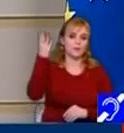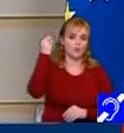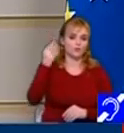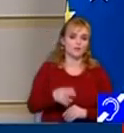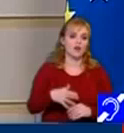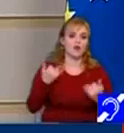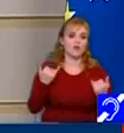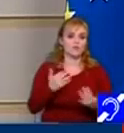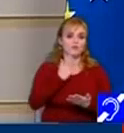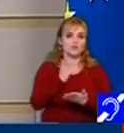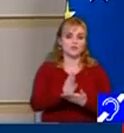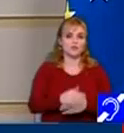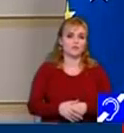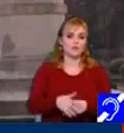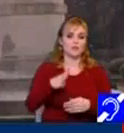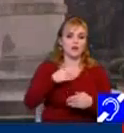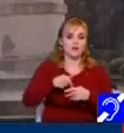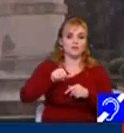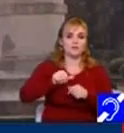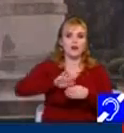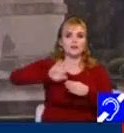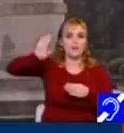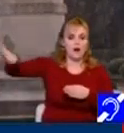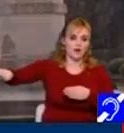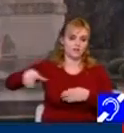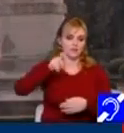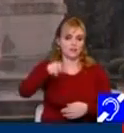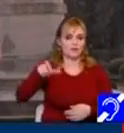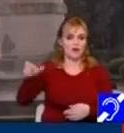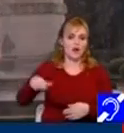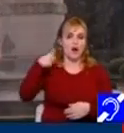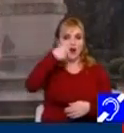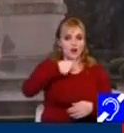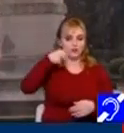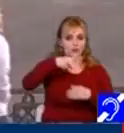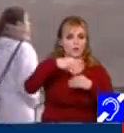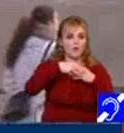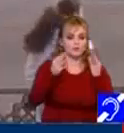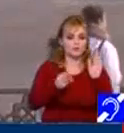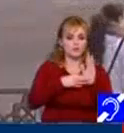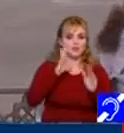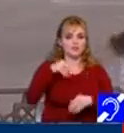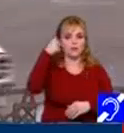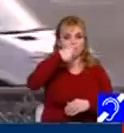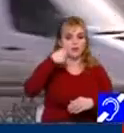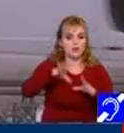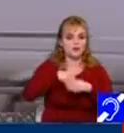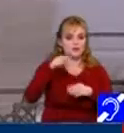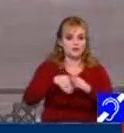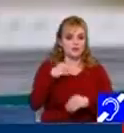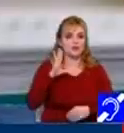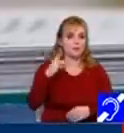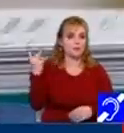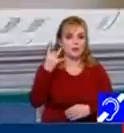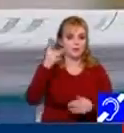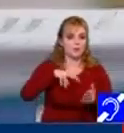suntem ca niciodată mai departe de cetățeni. Anul 2018, an electoral în Republica Moldova, vine cu o premieră pe plan